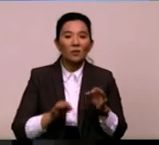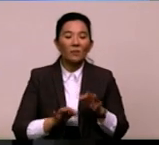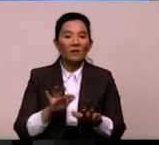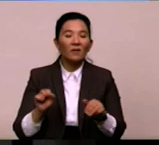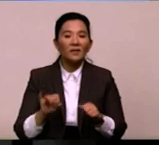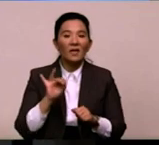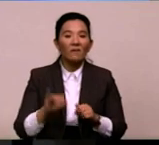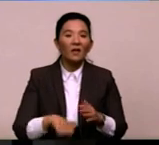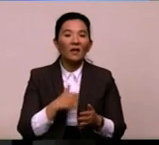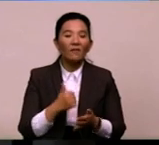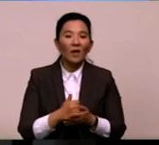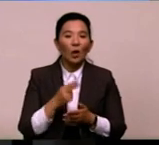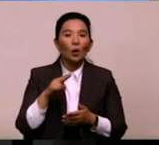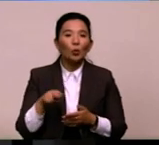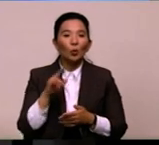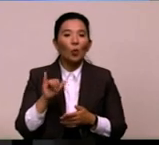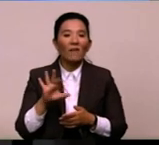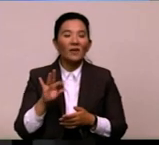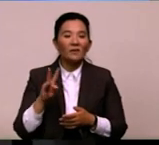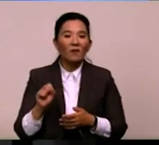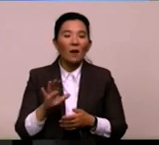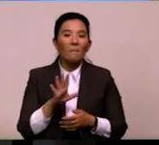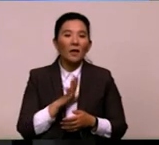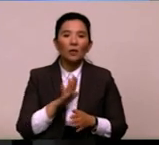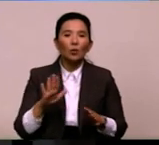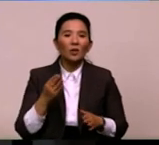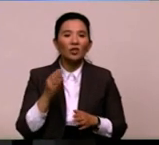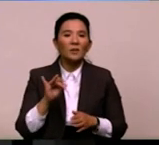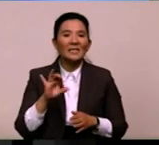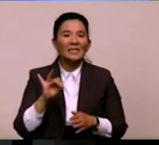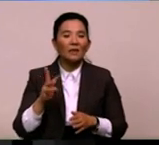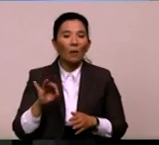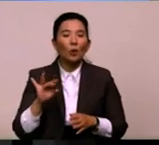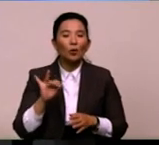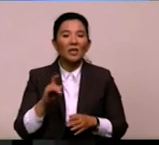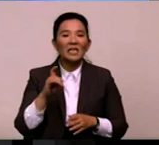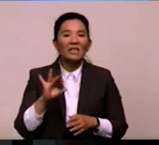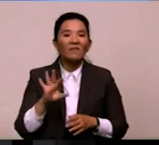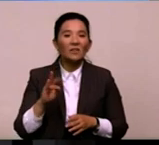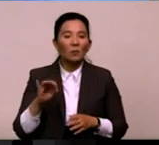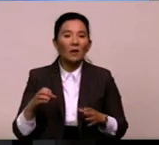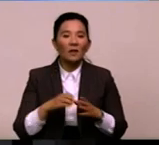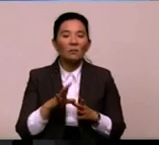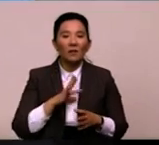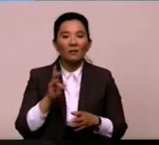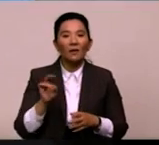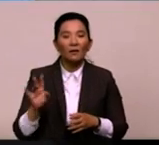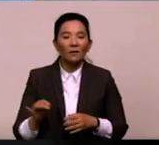и во главе духовенства могли быть не только шейхулисламы в Хивинском ханстве, это был накиб.